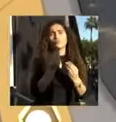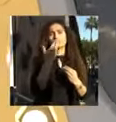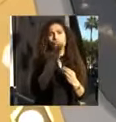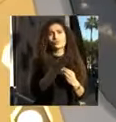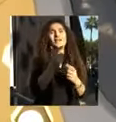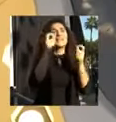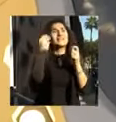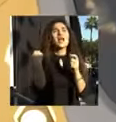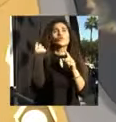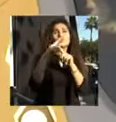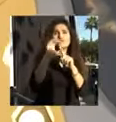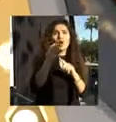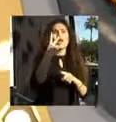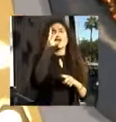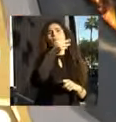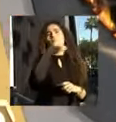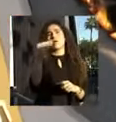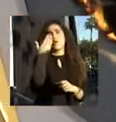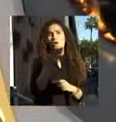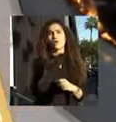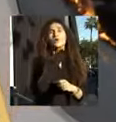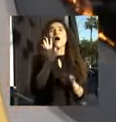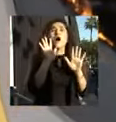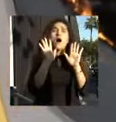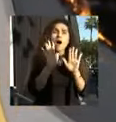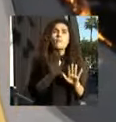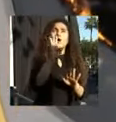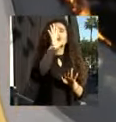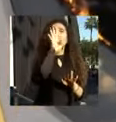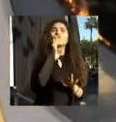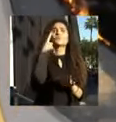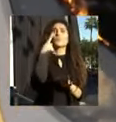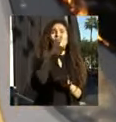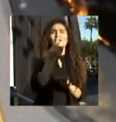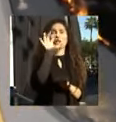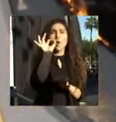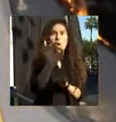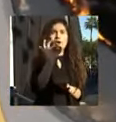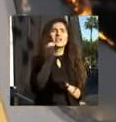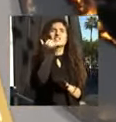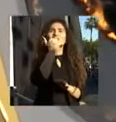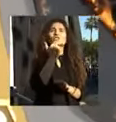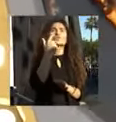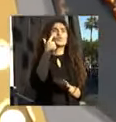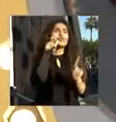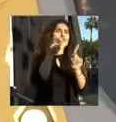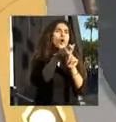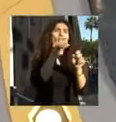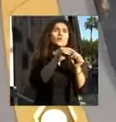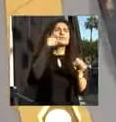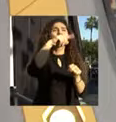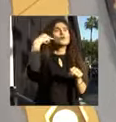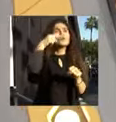Yerli nüfusumuz 2 milyon. Ama 400 binde geçici koruma altındaki